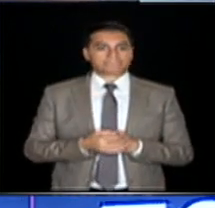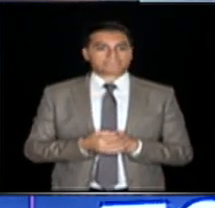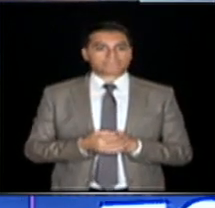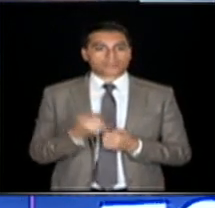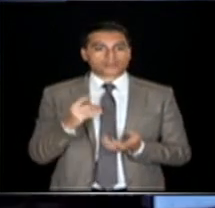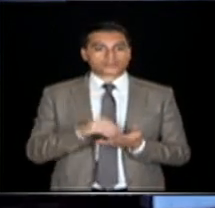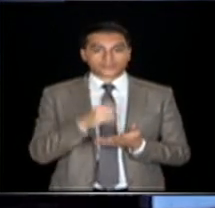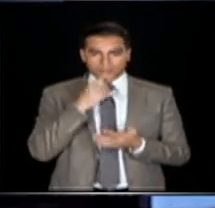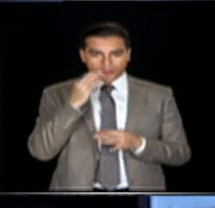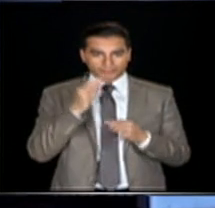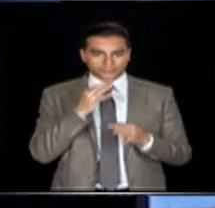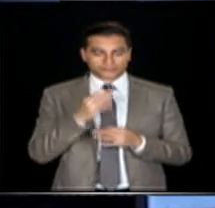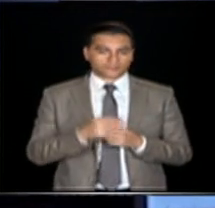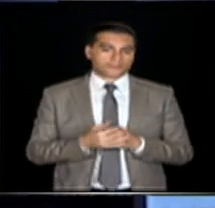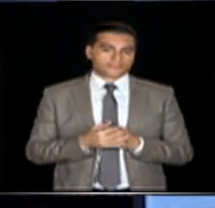عشر ثواني